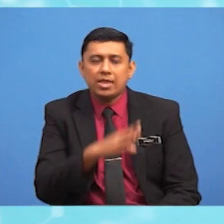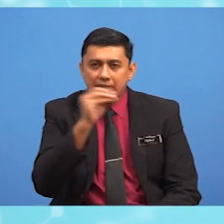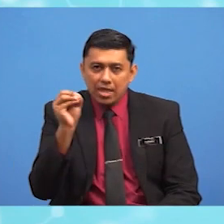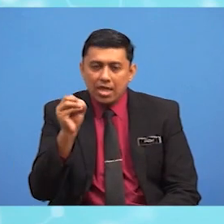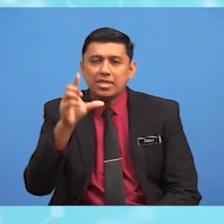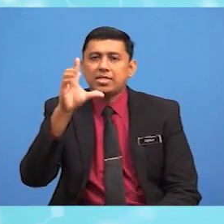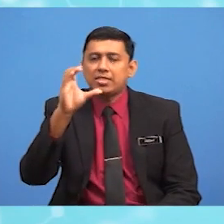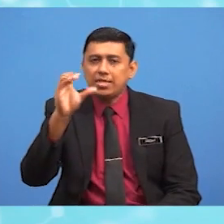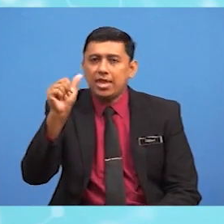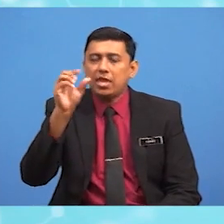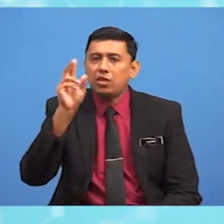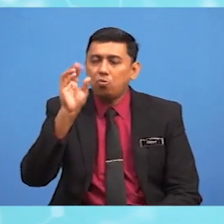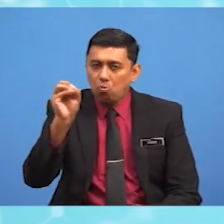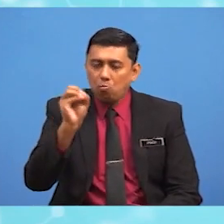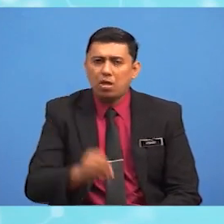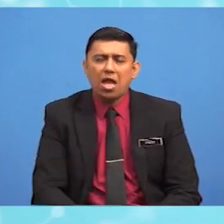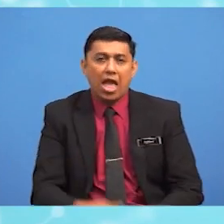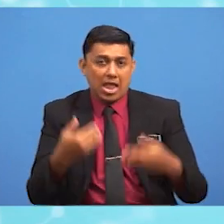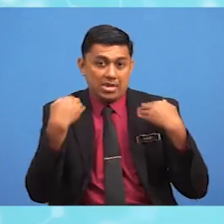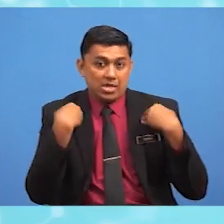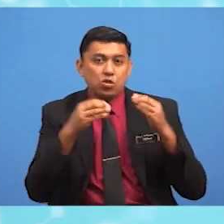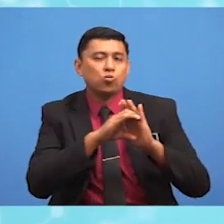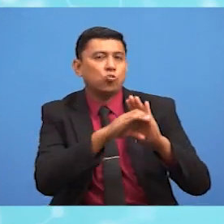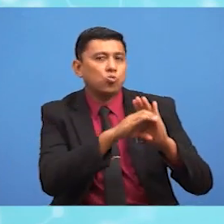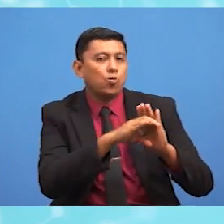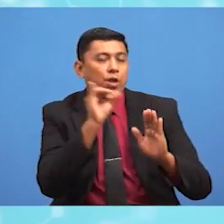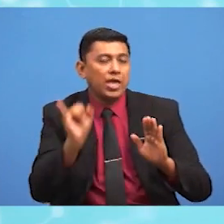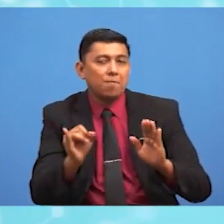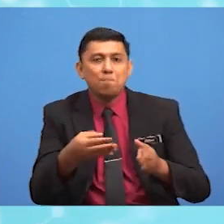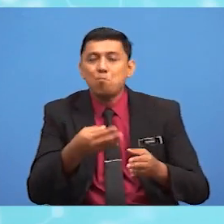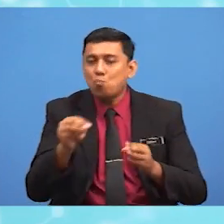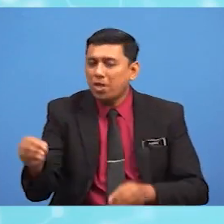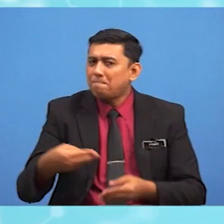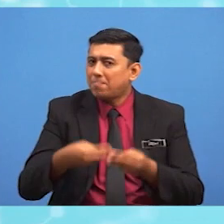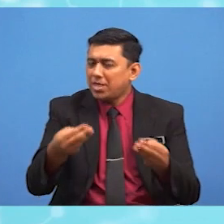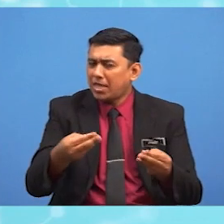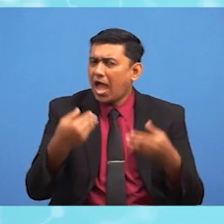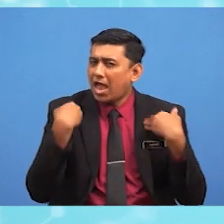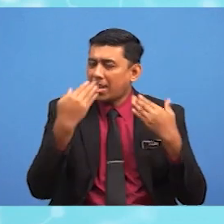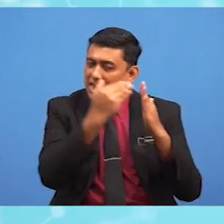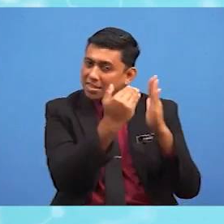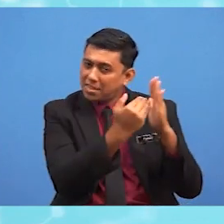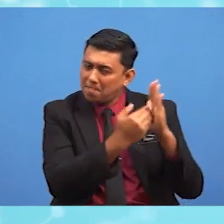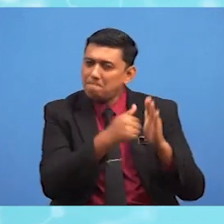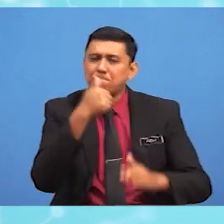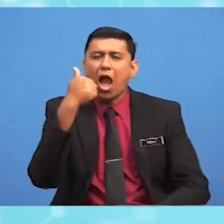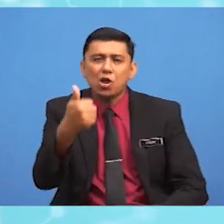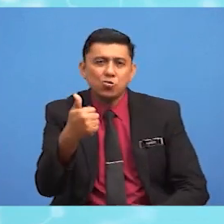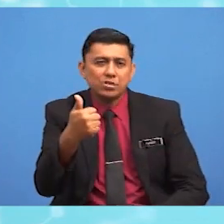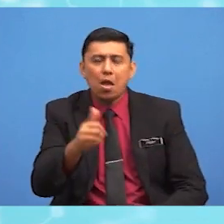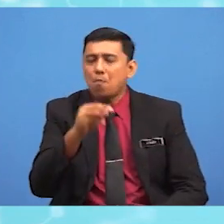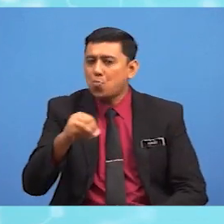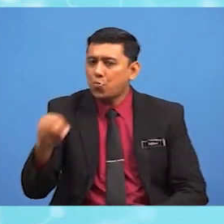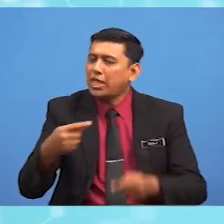Adakah contoh yang murid-murid berikan terdapat dalam senarai cikgu? Bagus! Ini bermakna